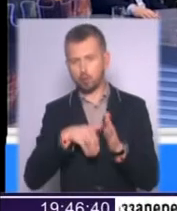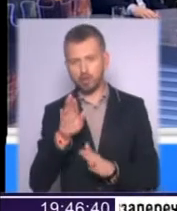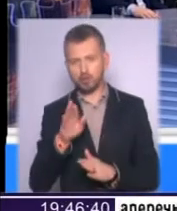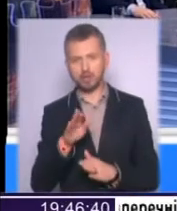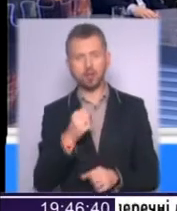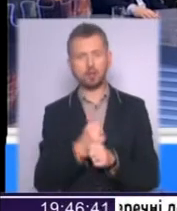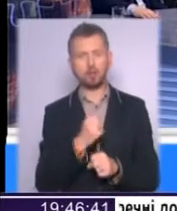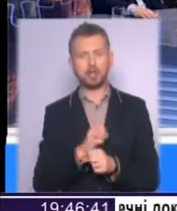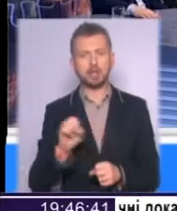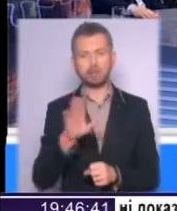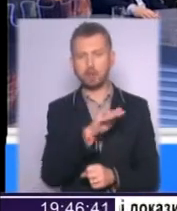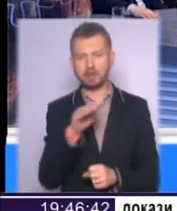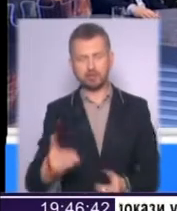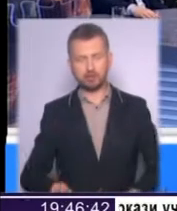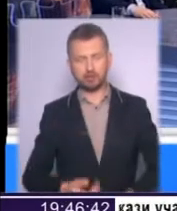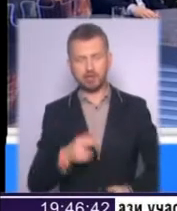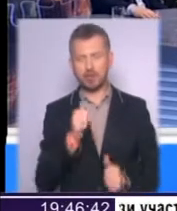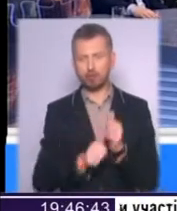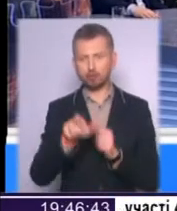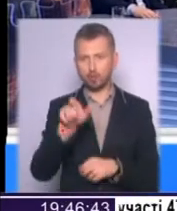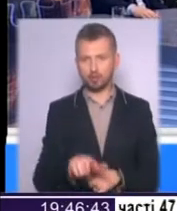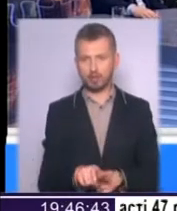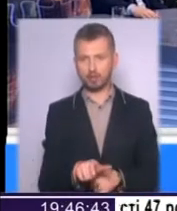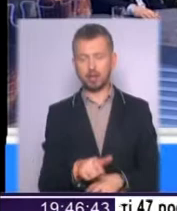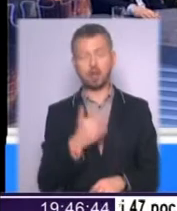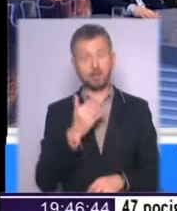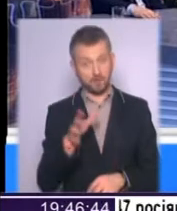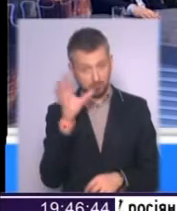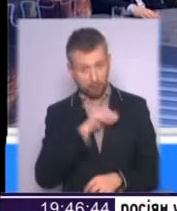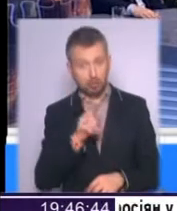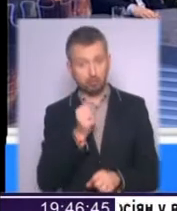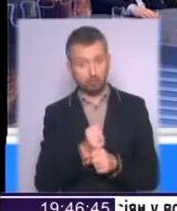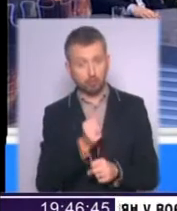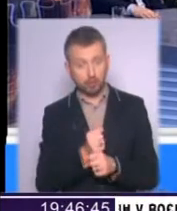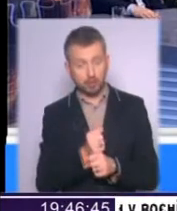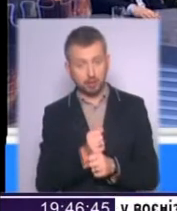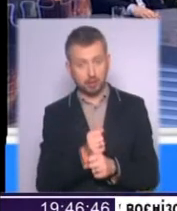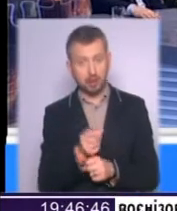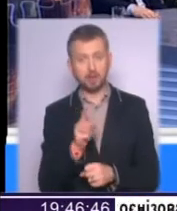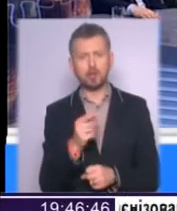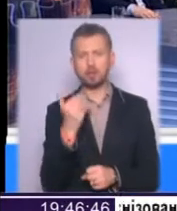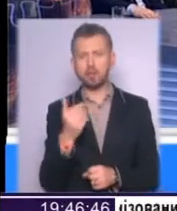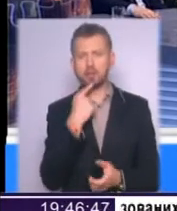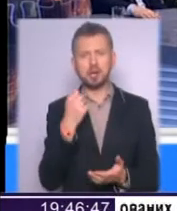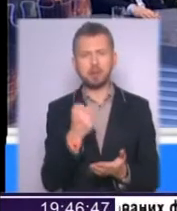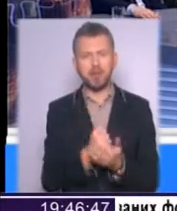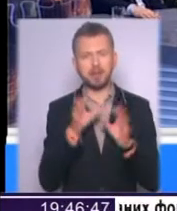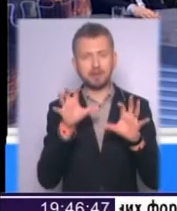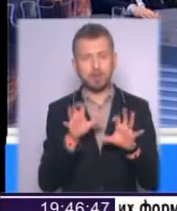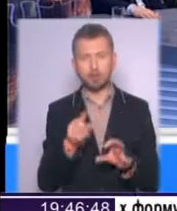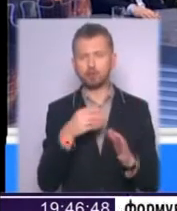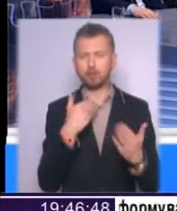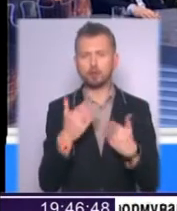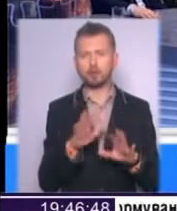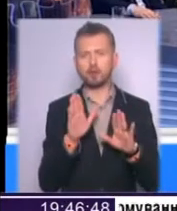зробити європейський рівень життя для кожної людини. Ви змогли щось зробити? Те, що ви приймаєте закони, вони стосуються